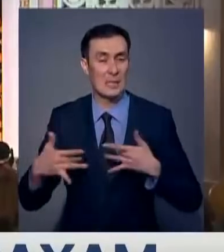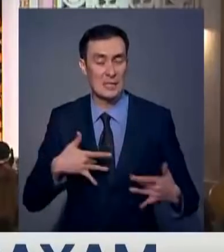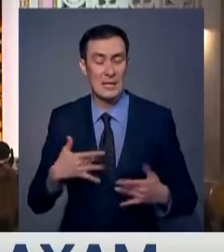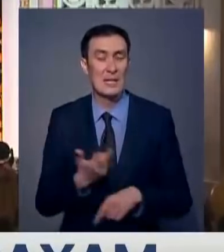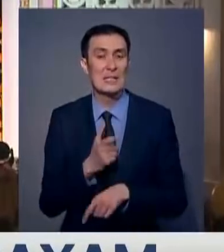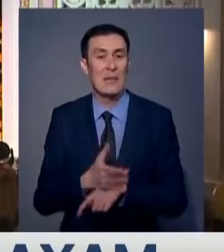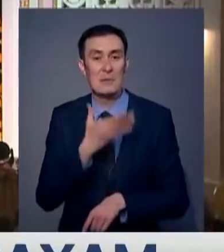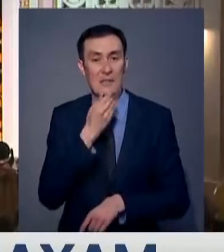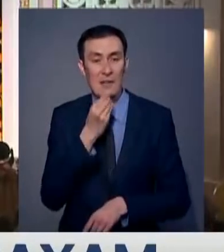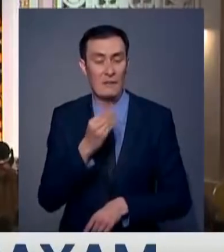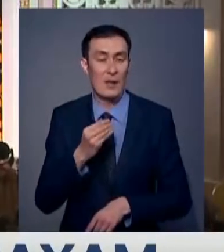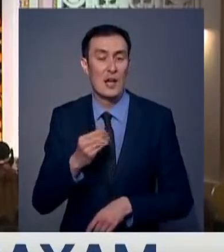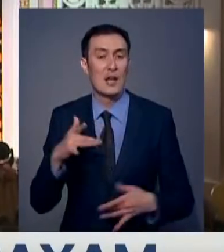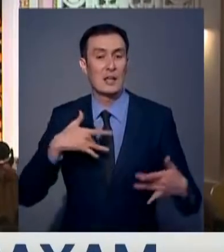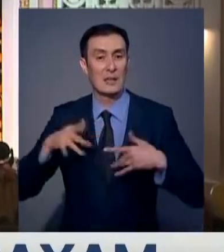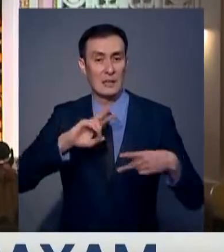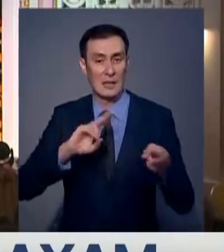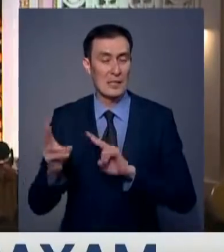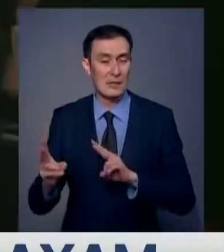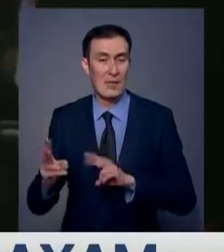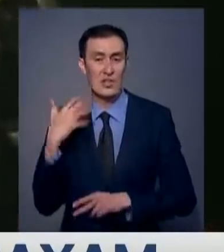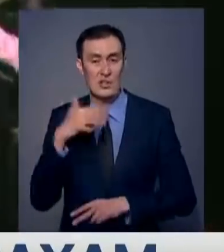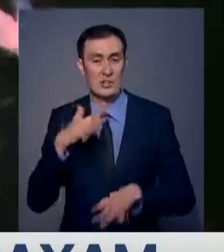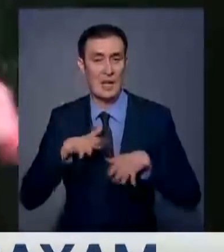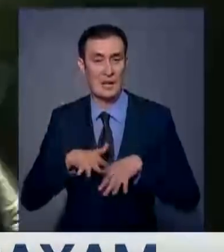самых зажигательных номеров здесь – чеченская лезгинка.